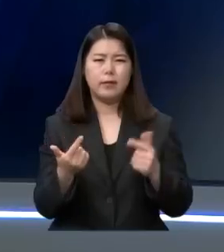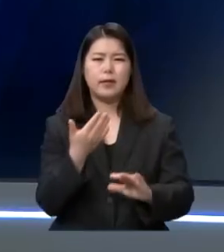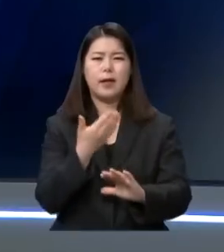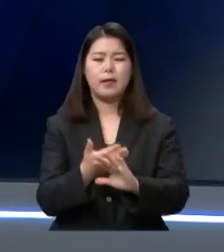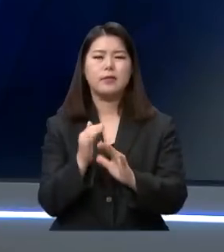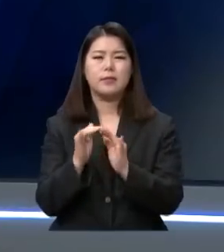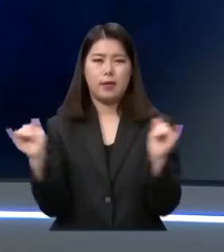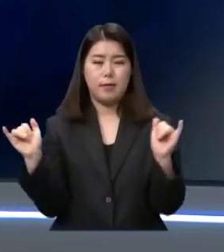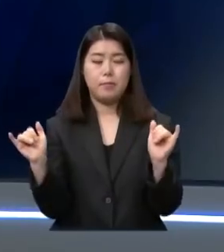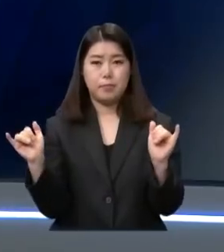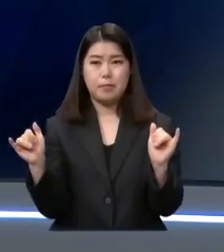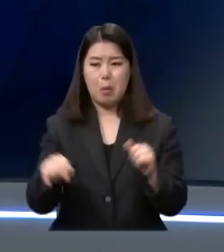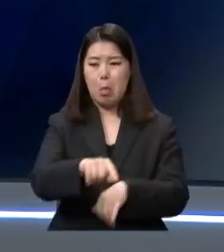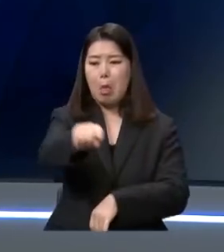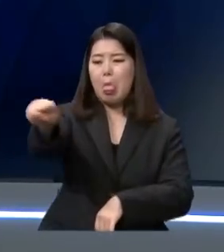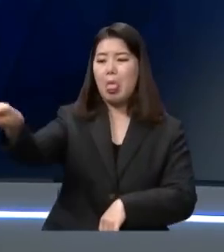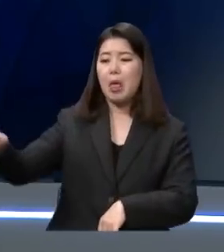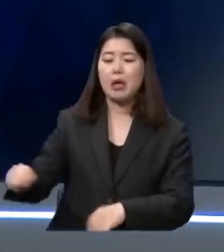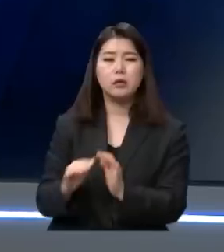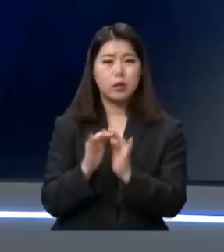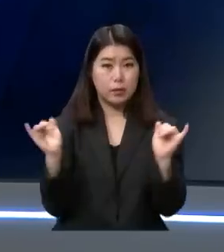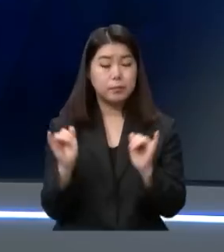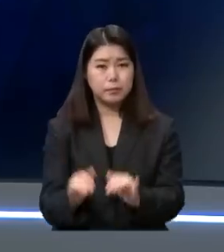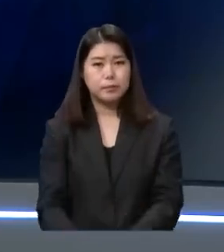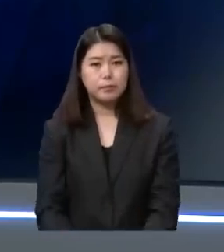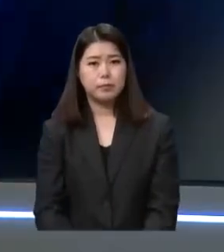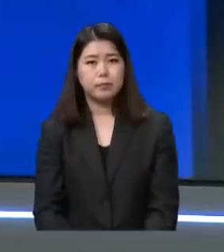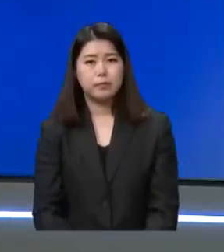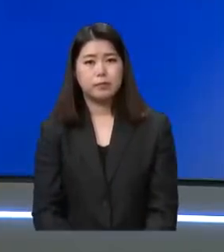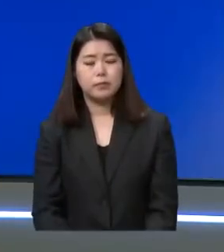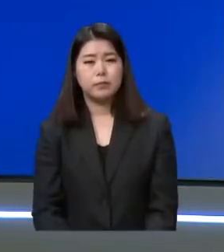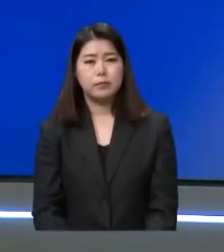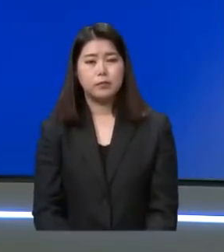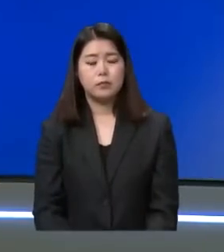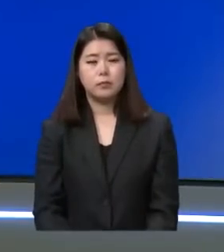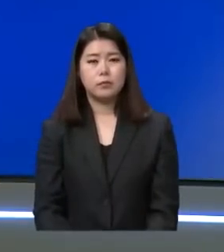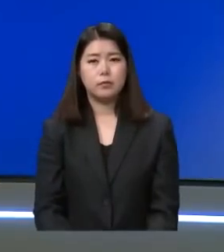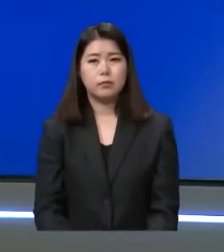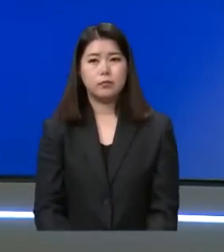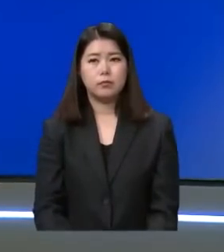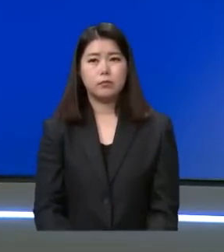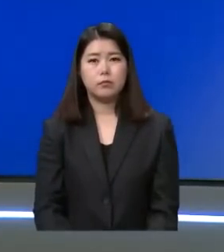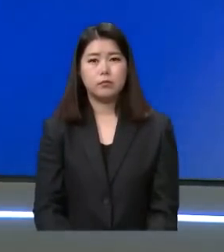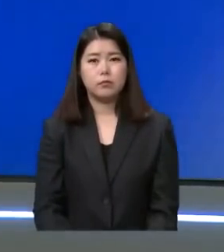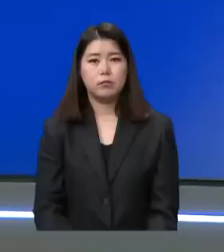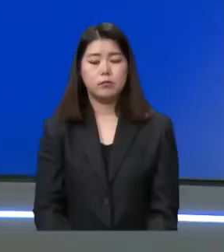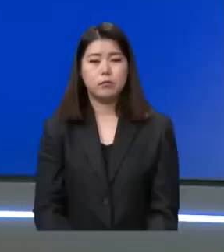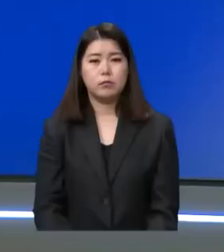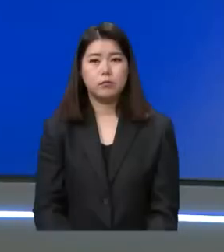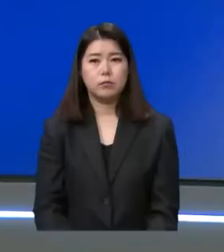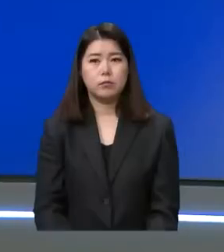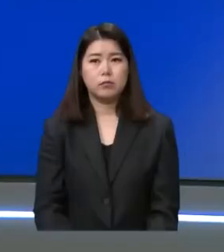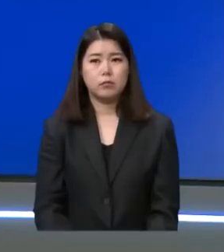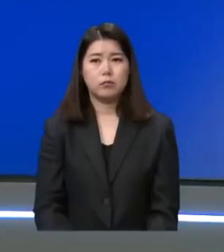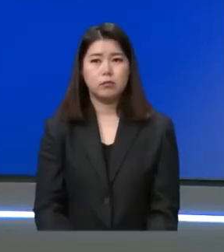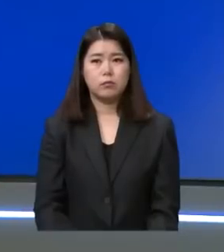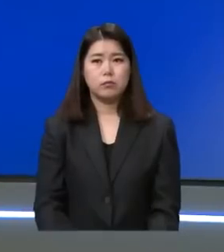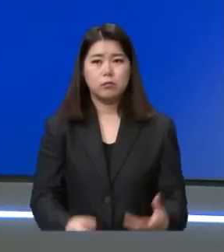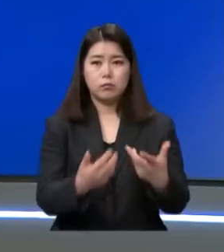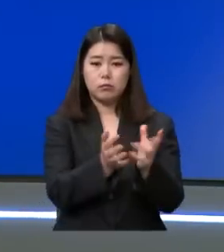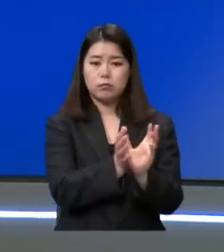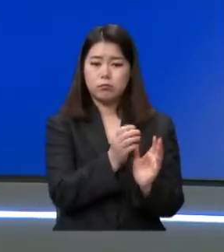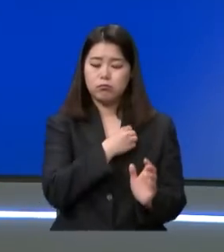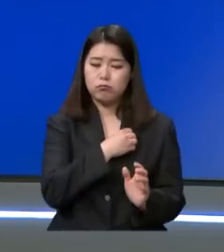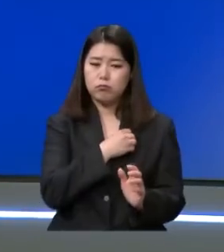외부인이더라 외부 이간질이다라고 얘기를 했습니다 근데 그렇다면 최신형 변호사님 여기서 말하는 외부는